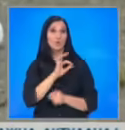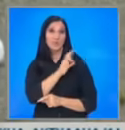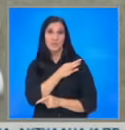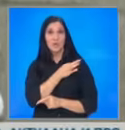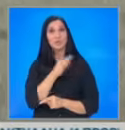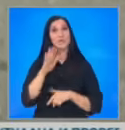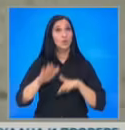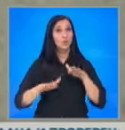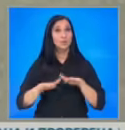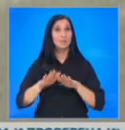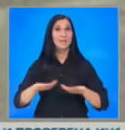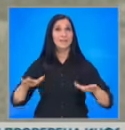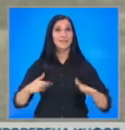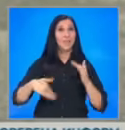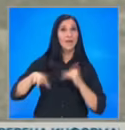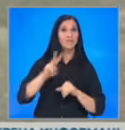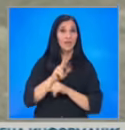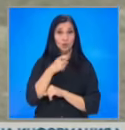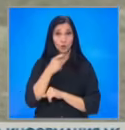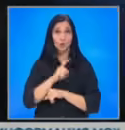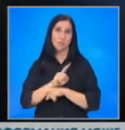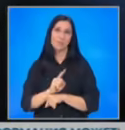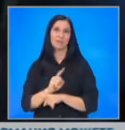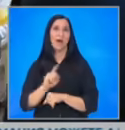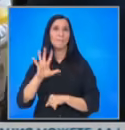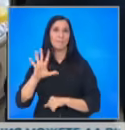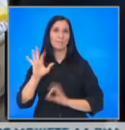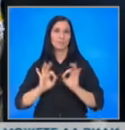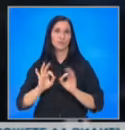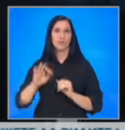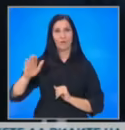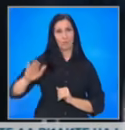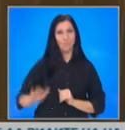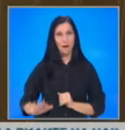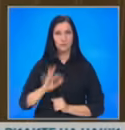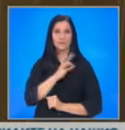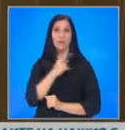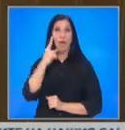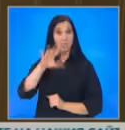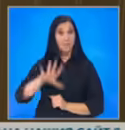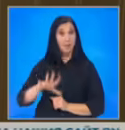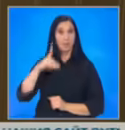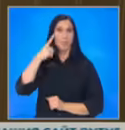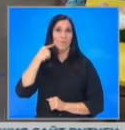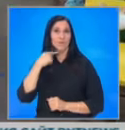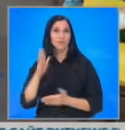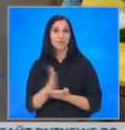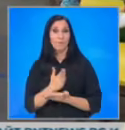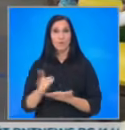са достъпни за деца над 12 години, но до момента едва 5% от по-малките са вакцинирани. Една пета от младежите